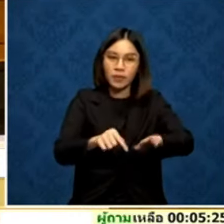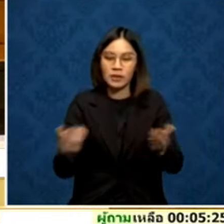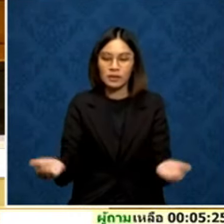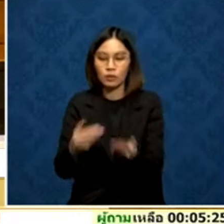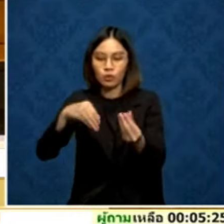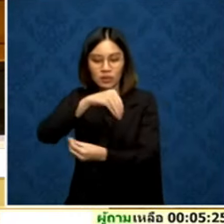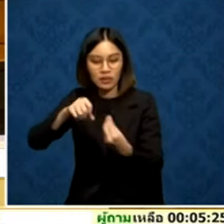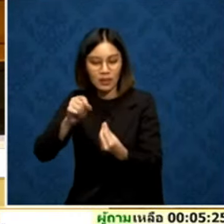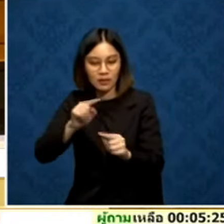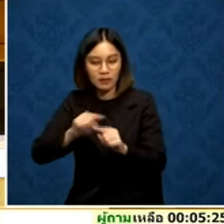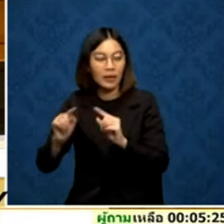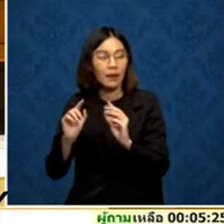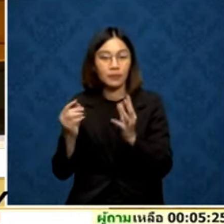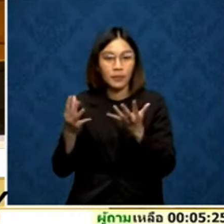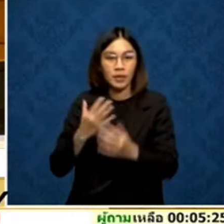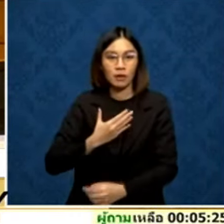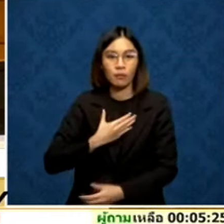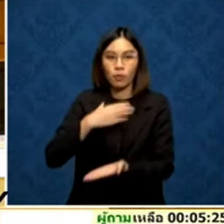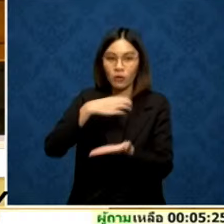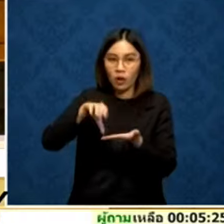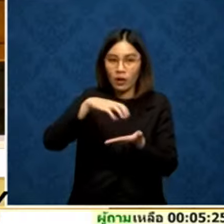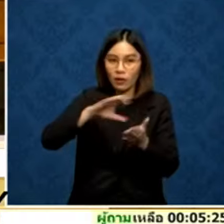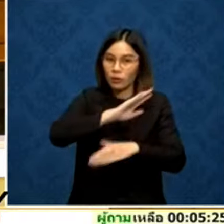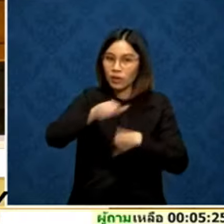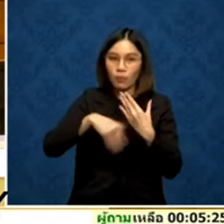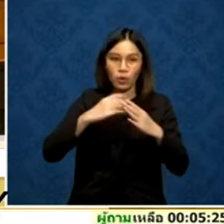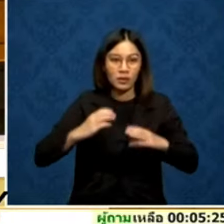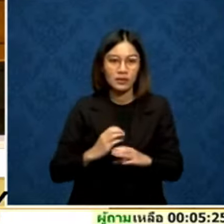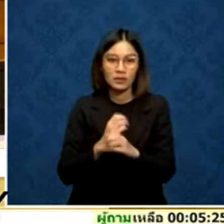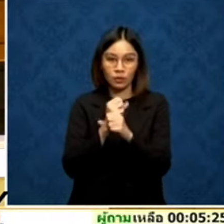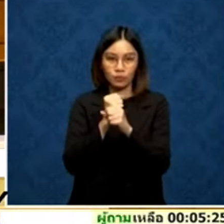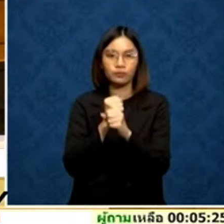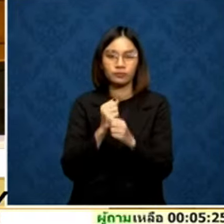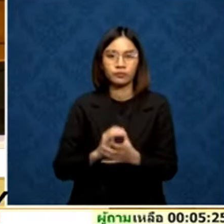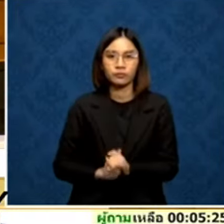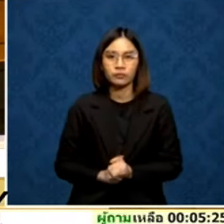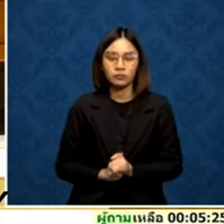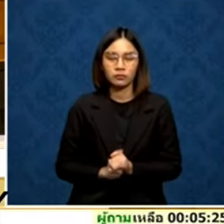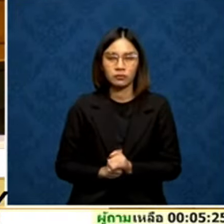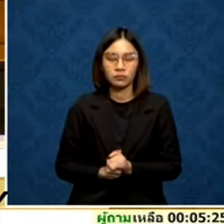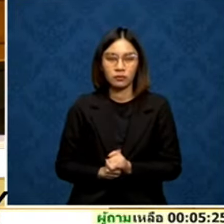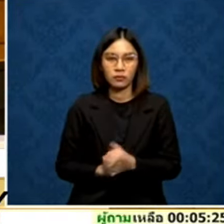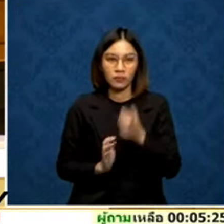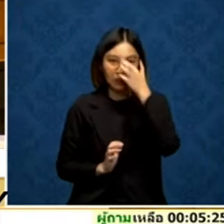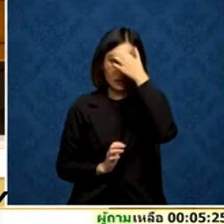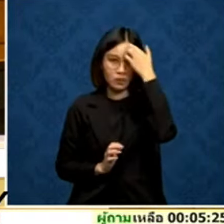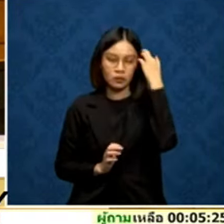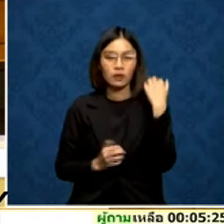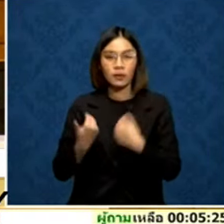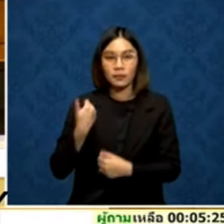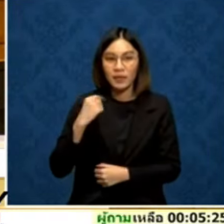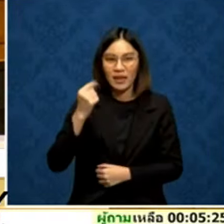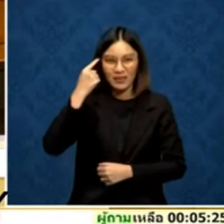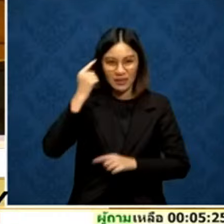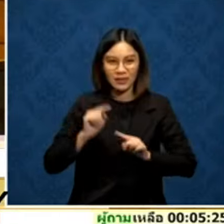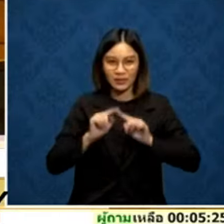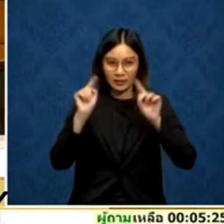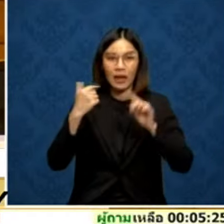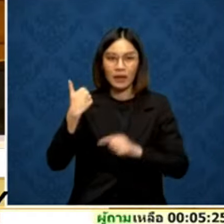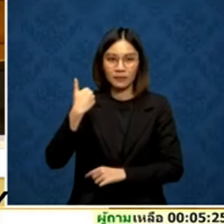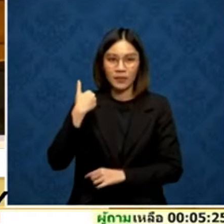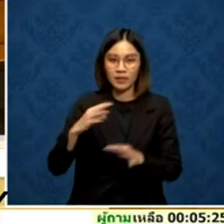างๆนานาเนี่ยนะครับผมขออนุญาตเล่าภาพรวมให้ฟังบ้างแล้วกันนะครับก็เรามีการเห็นต่างกันเยอะเหลือเกินนะครับเรื่อง